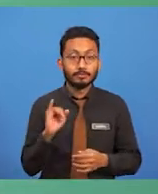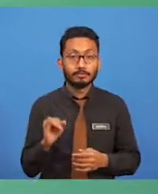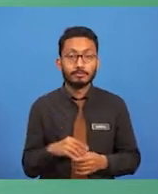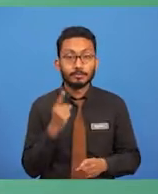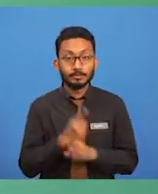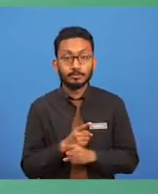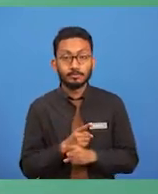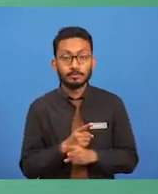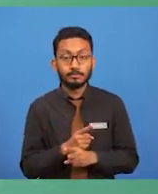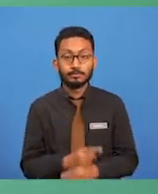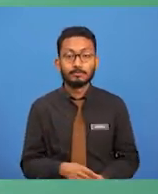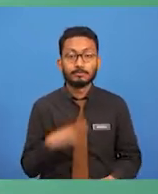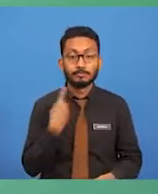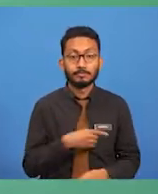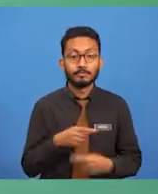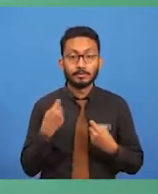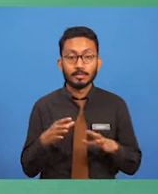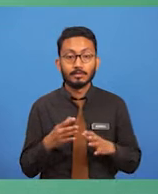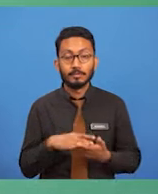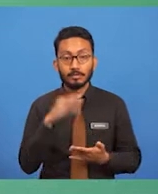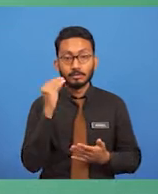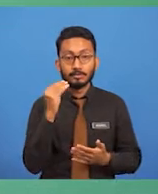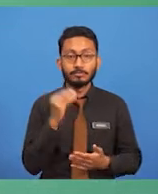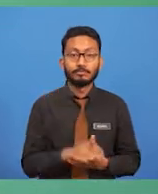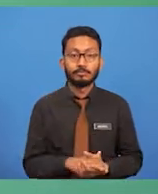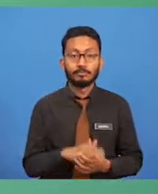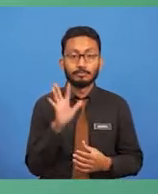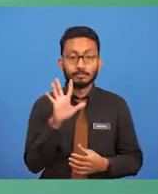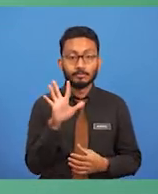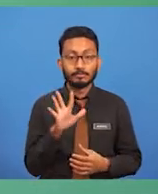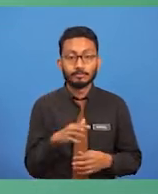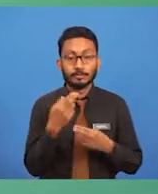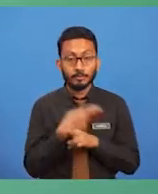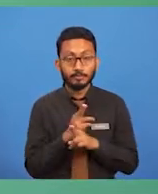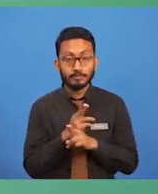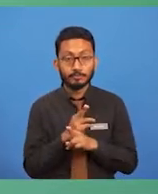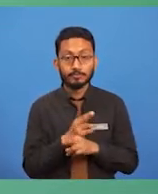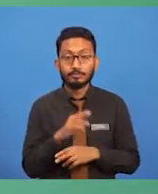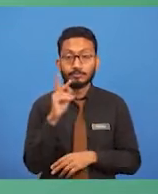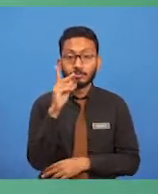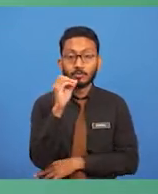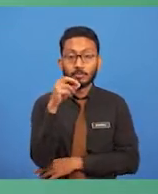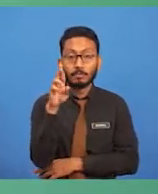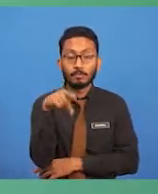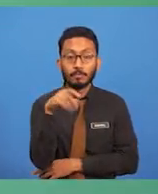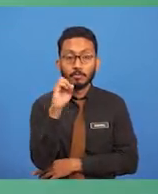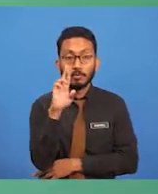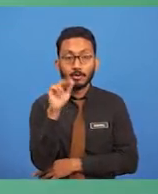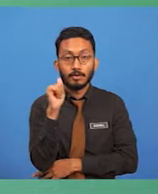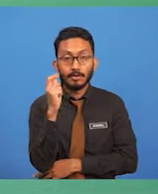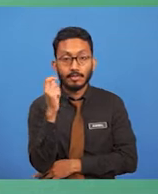Betul. Kita telah mempelajari lima rekaan korporat, iaitu bermula